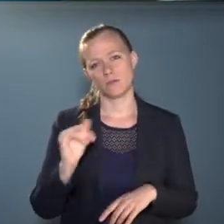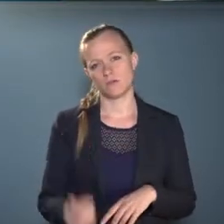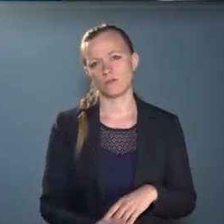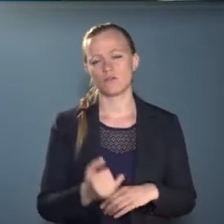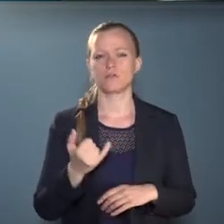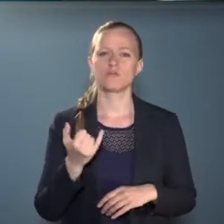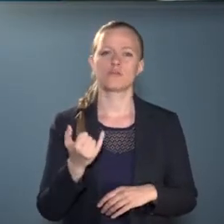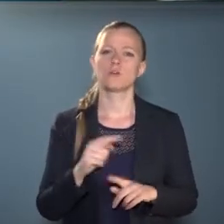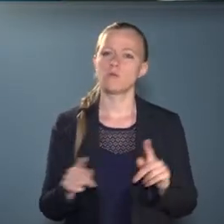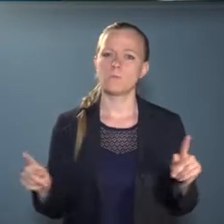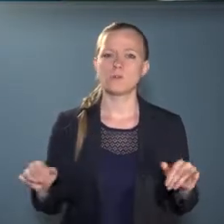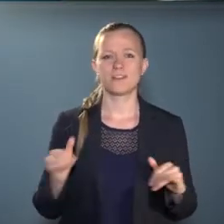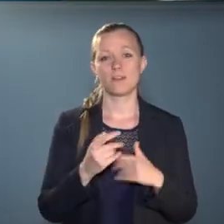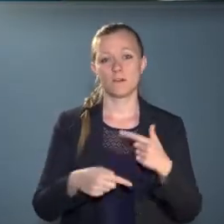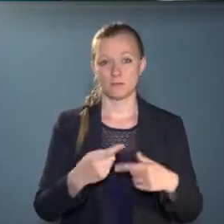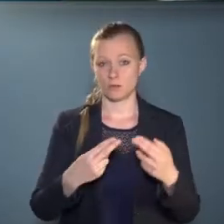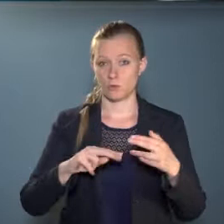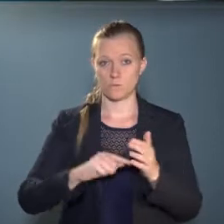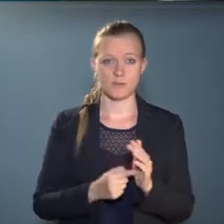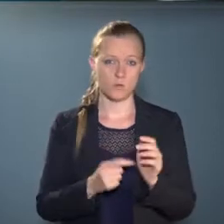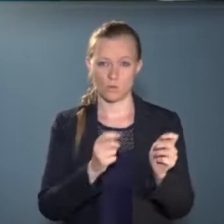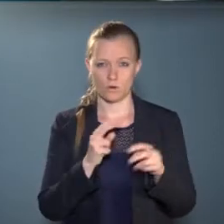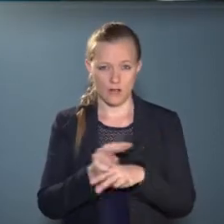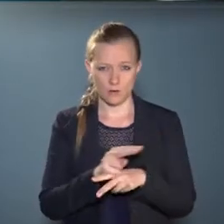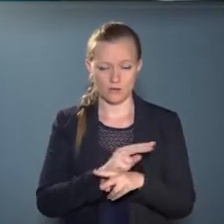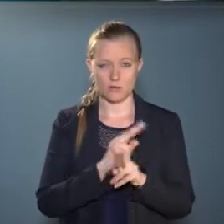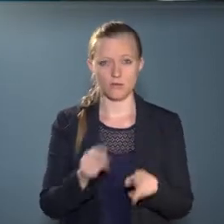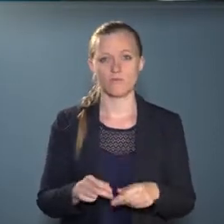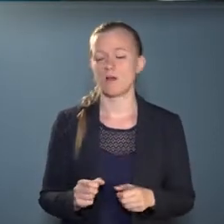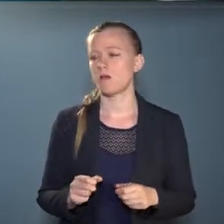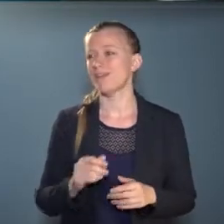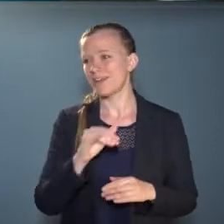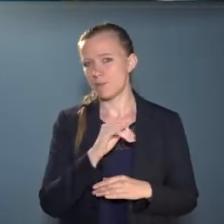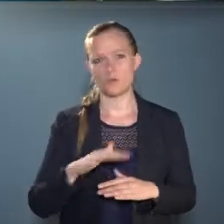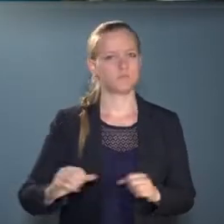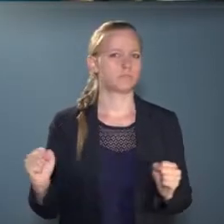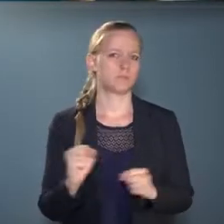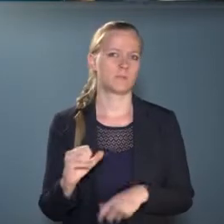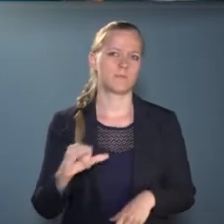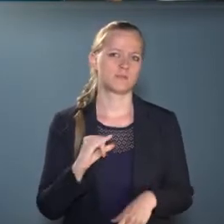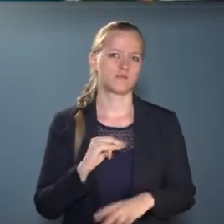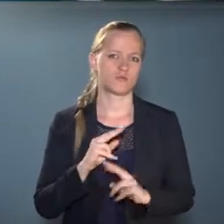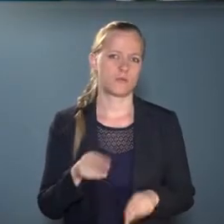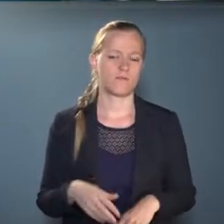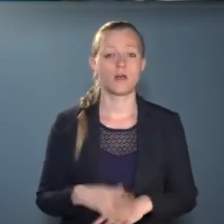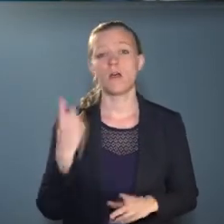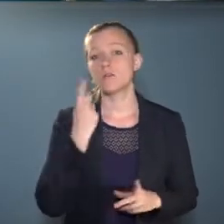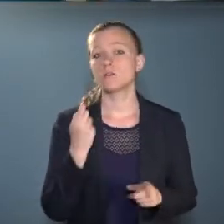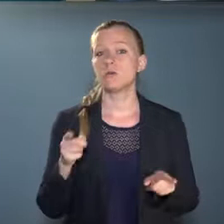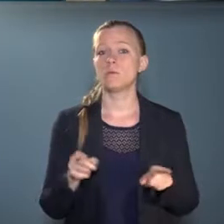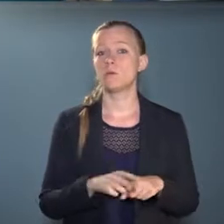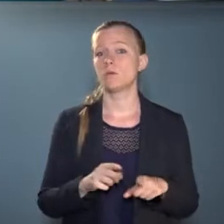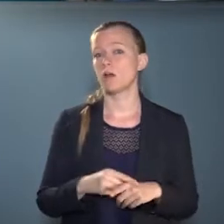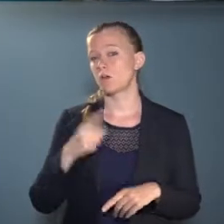különböző évente többször lefolytatott auditokra, a repülőtér nagyon biztonságos, ezért én azt gondolom, hogy azok, akik